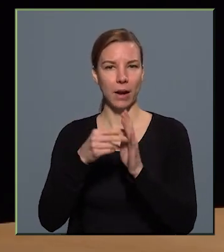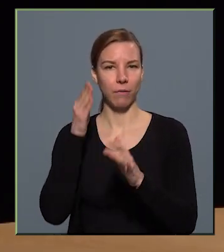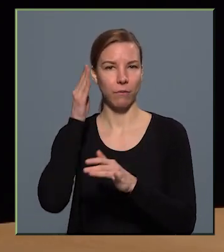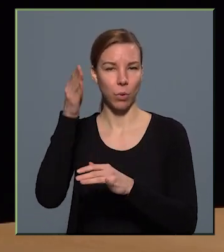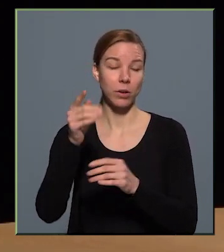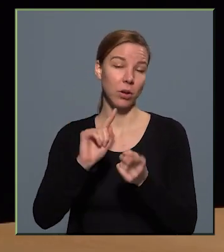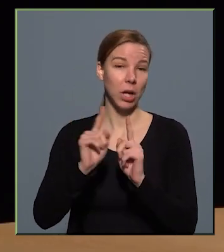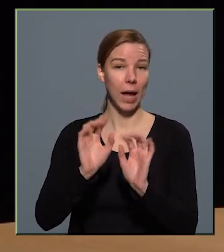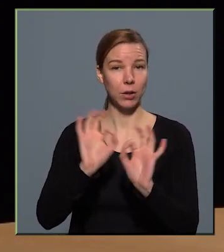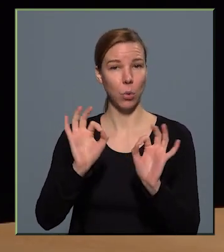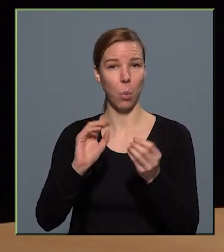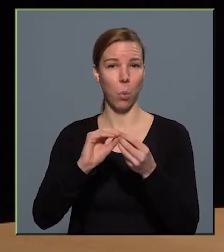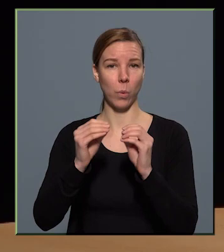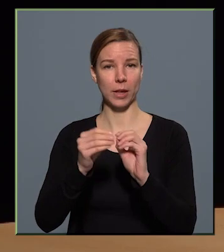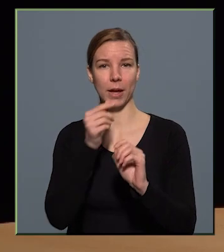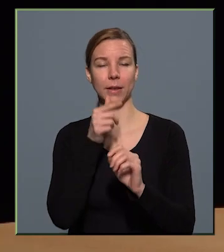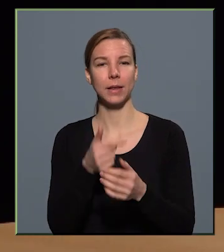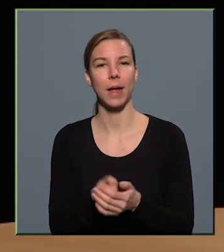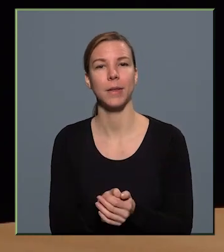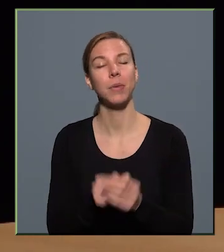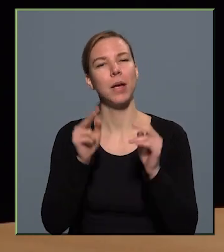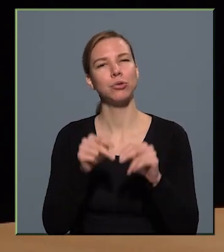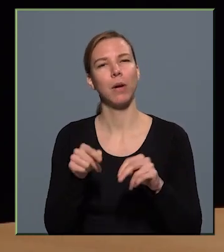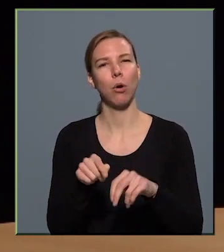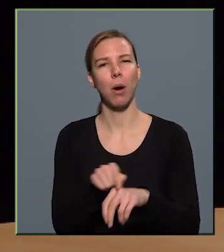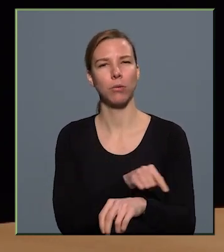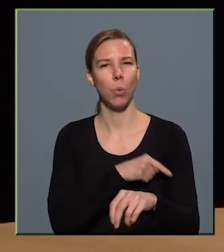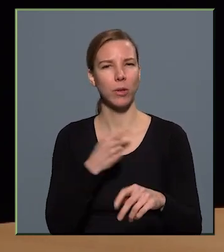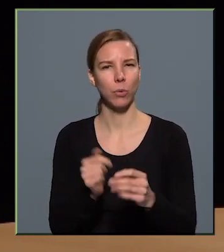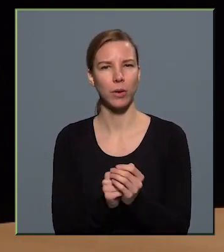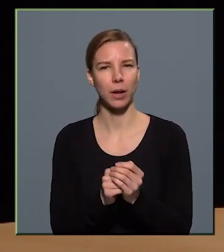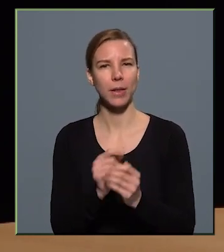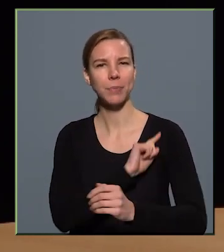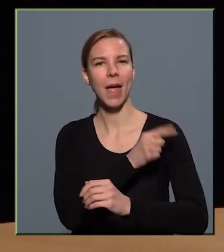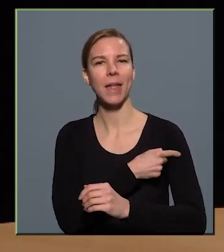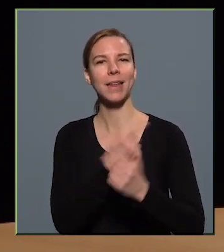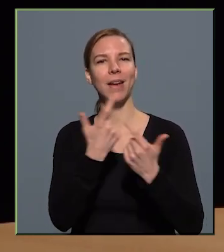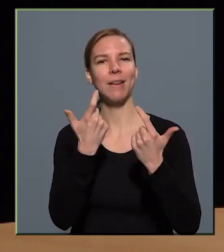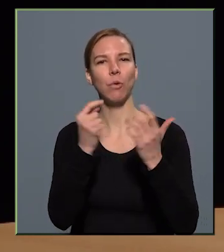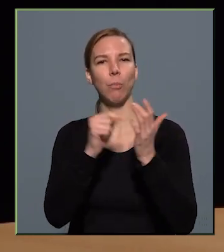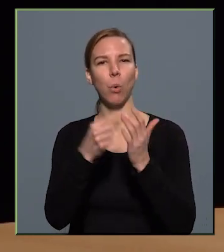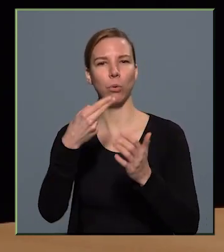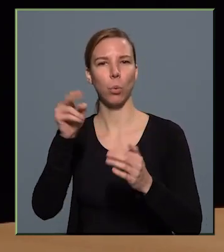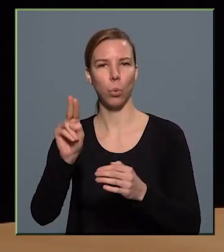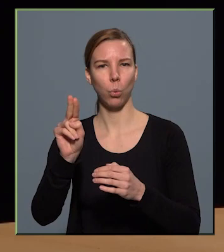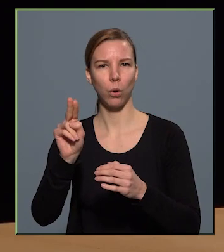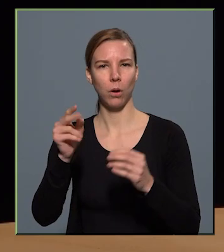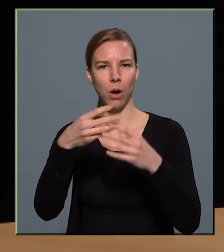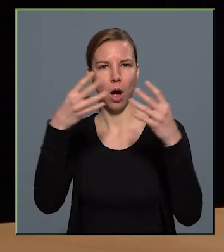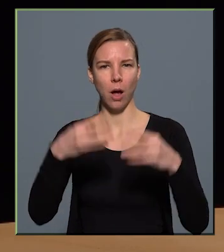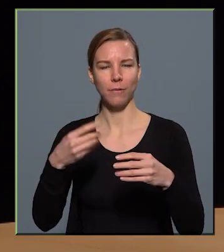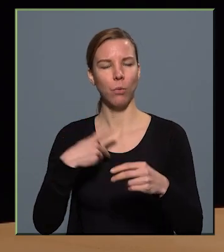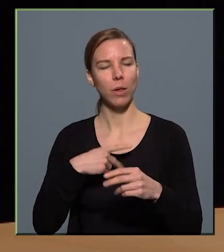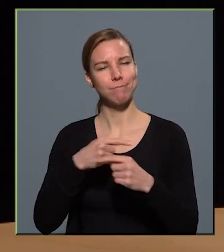üzlet is. És való igaz, hogy nagyon hosszú ideig az energiainfo.hu volt egy ilyen meghatározó